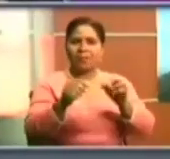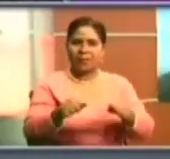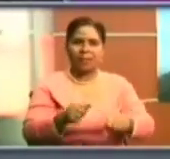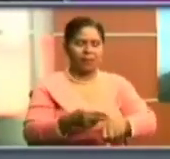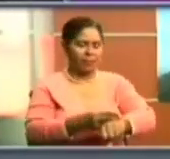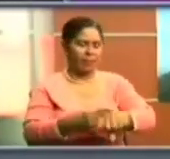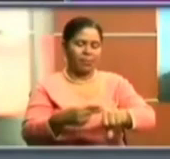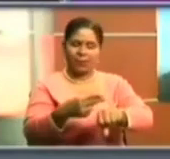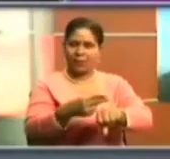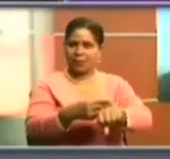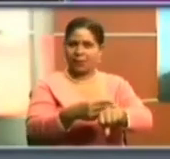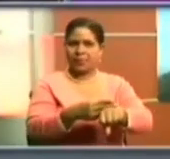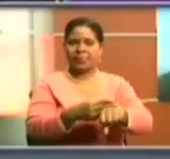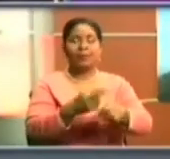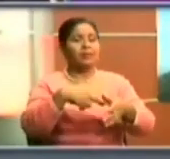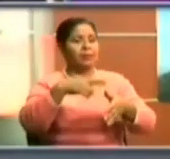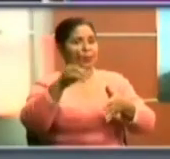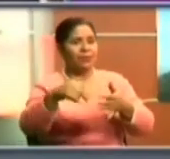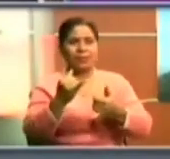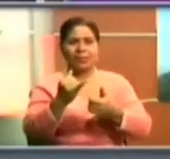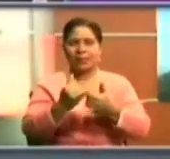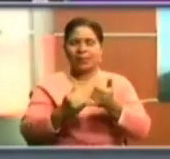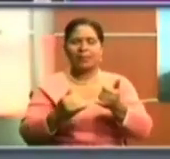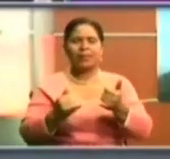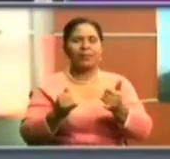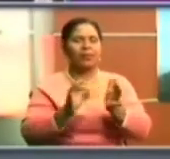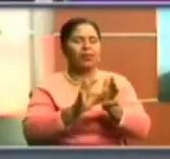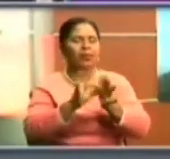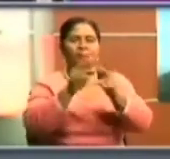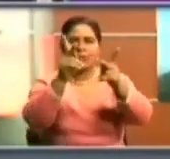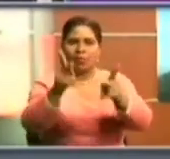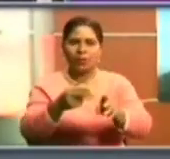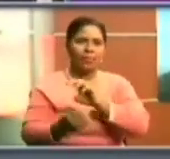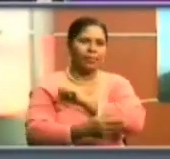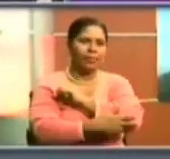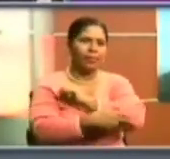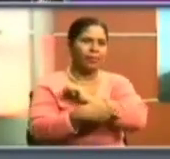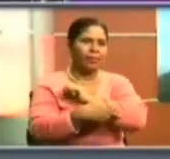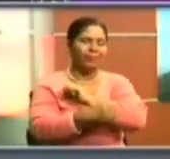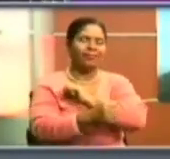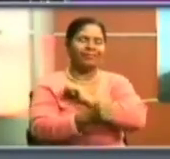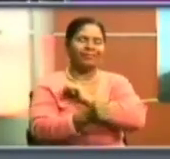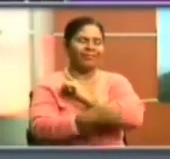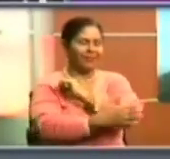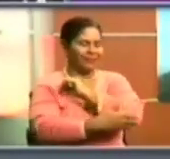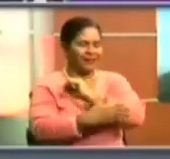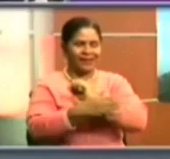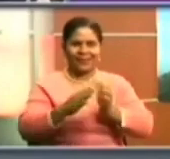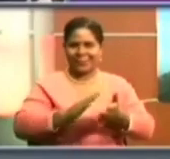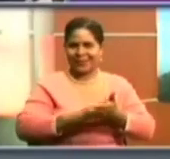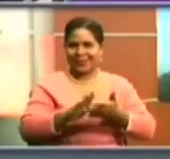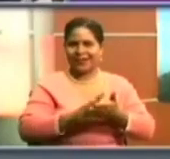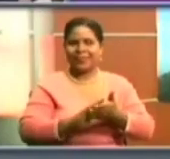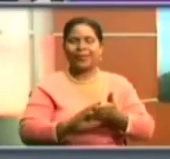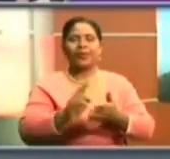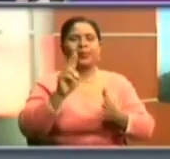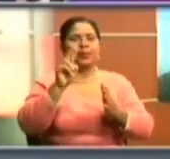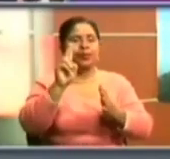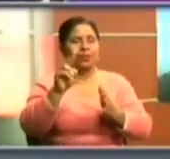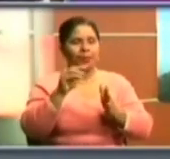Haïti réalisé dernier recensement de population né en 2003. Donc ça fait déjà 14